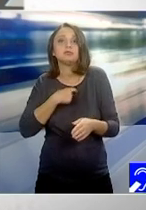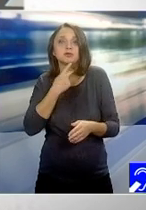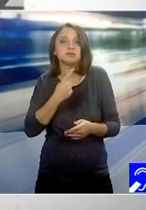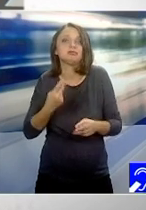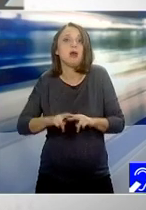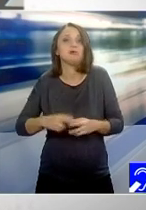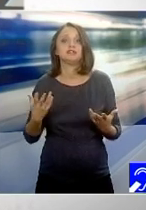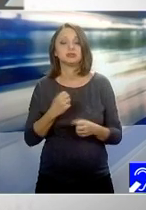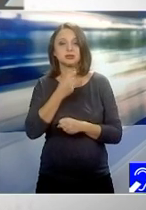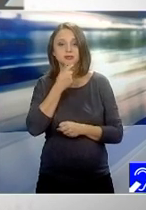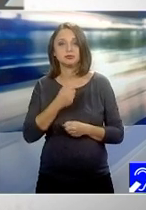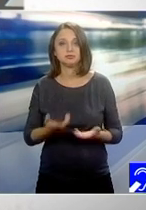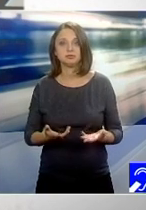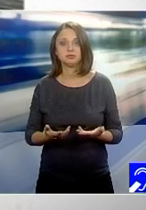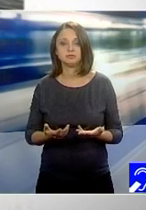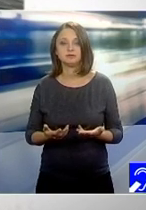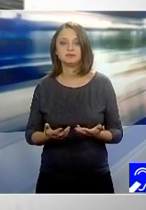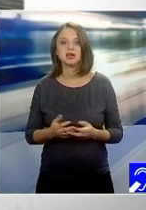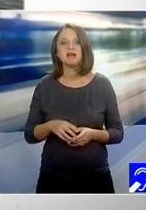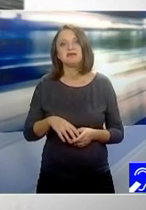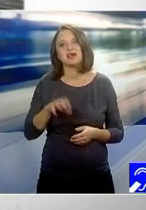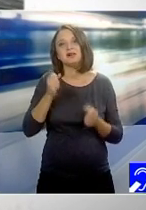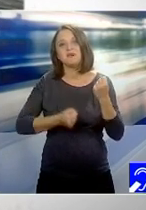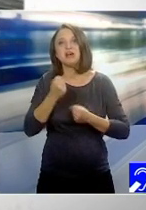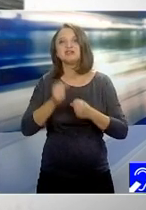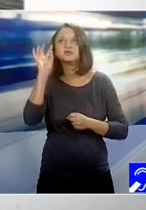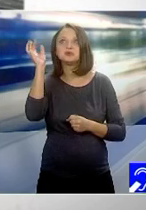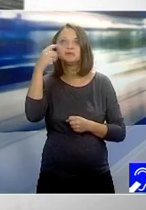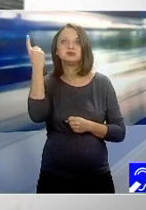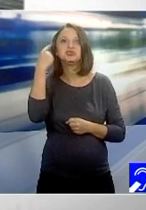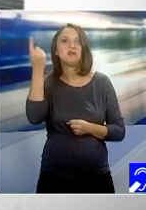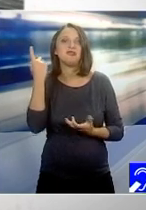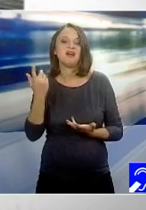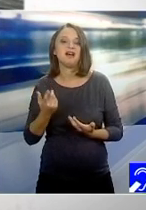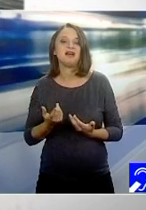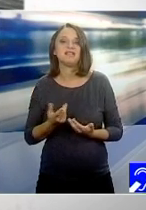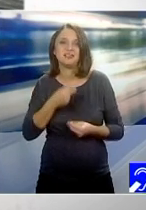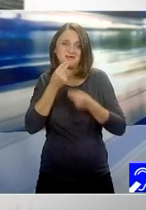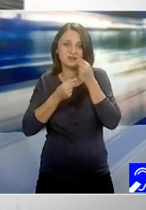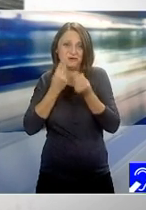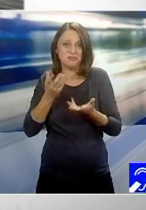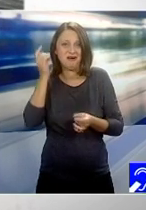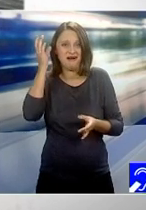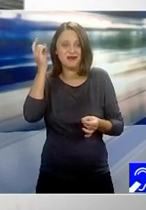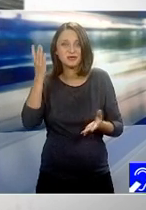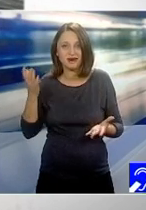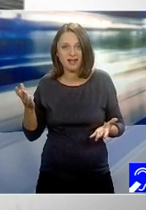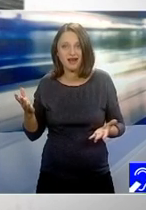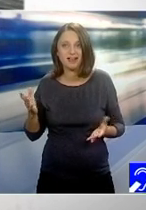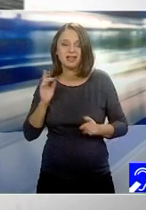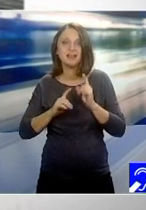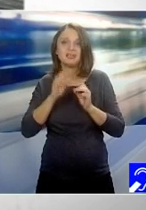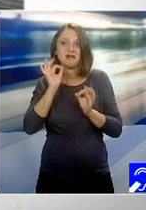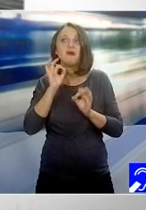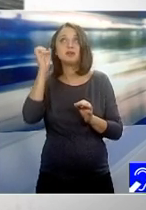Ideea că mașinile cu girofar mi se pare o glumă, adică tocmai să știe de la distanță că e în zonă. Nu, să folosească